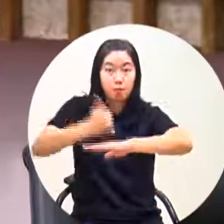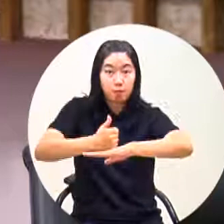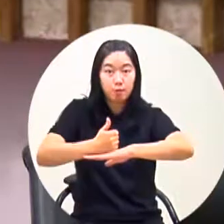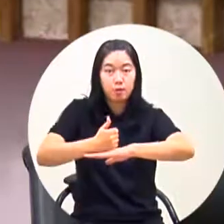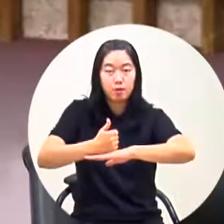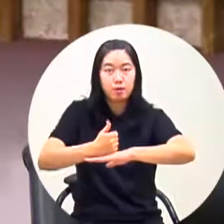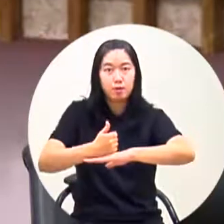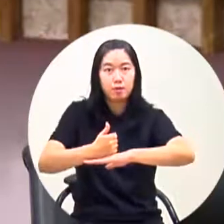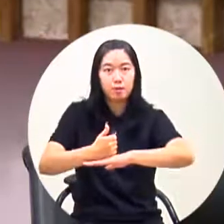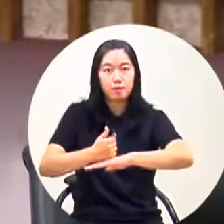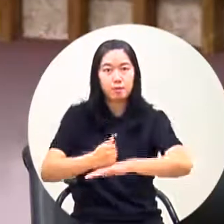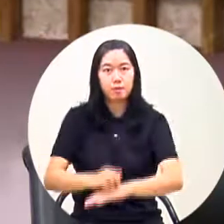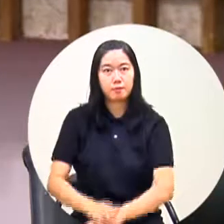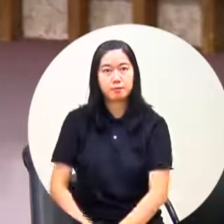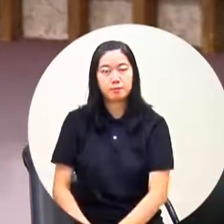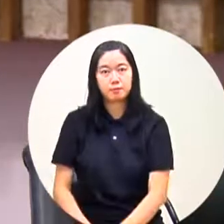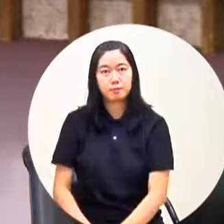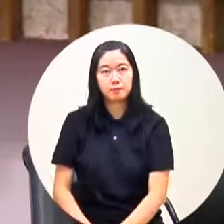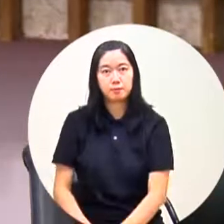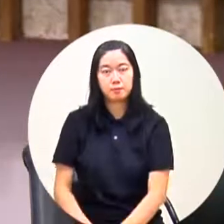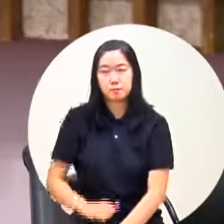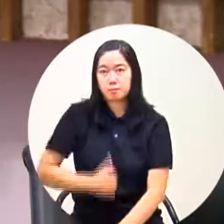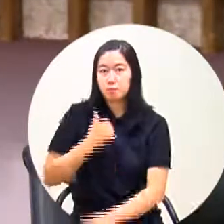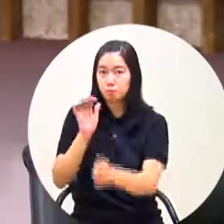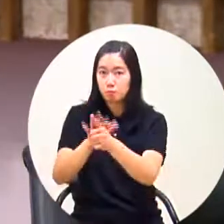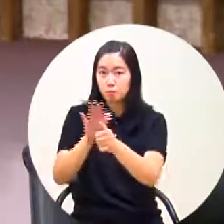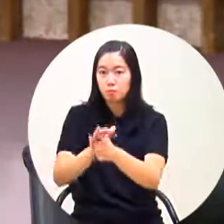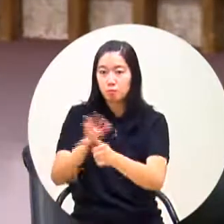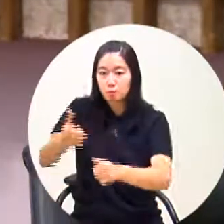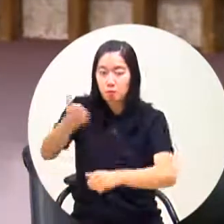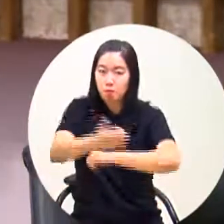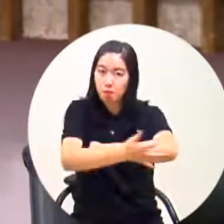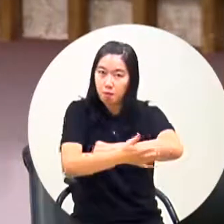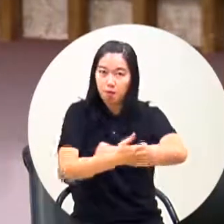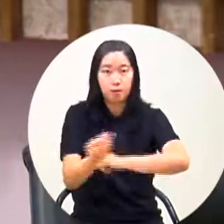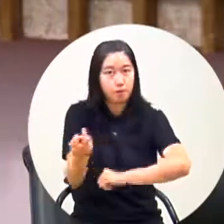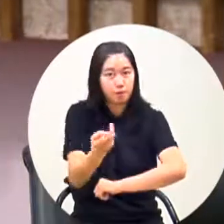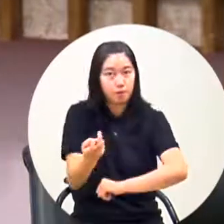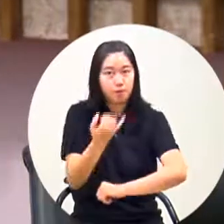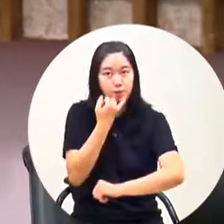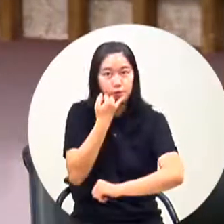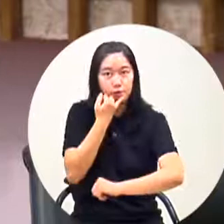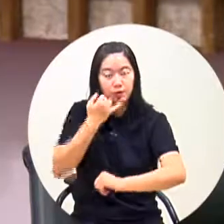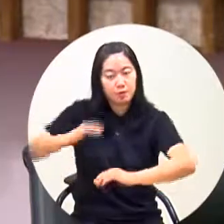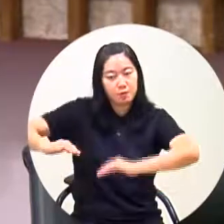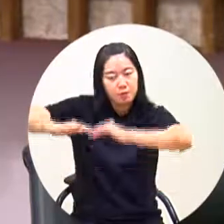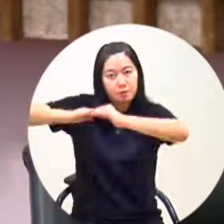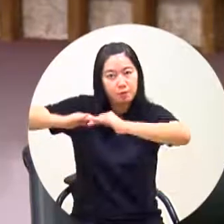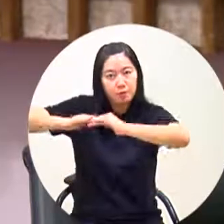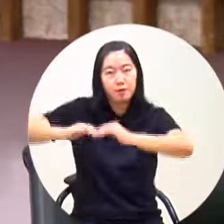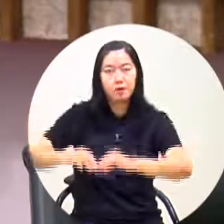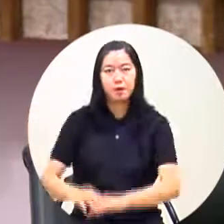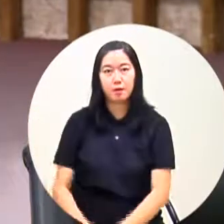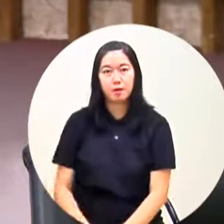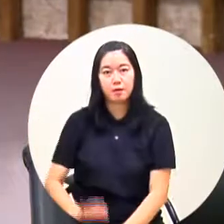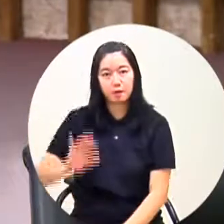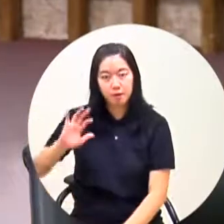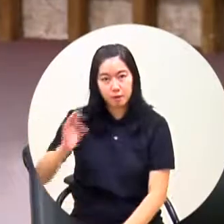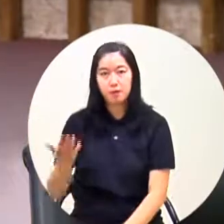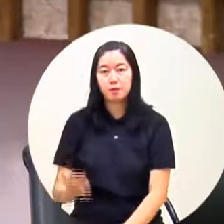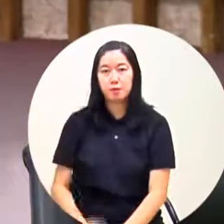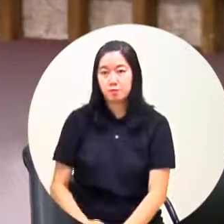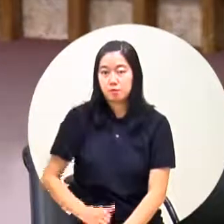在是讲要啊，为着劳资吼，啊，两方面拢会当讨好。啊，结果呢，会使讲实施来吼，